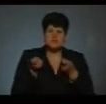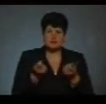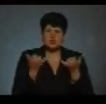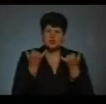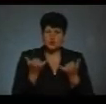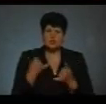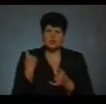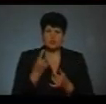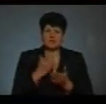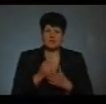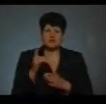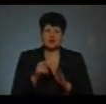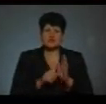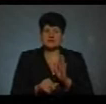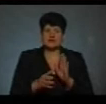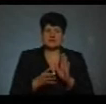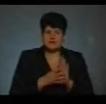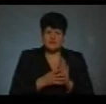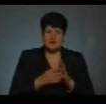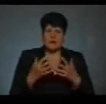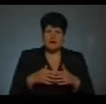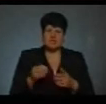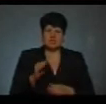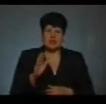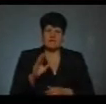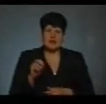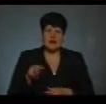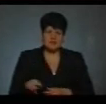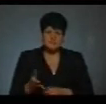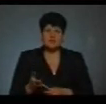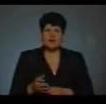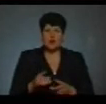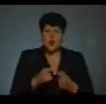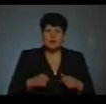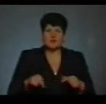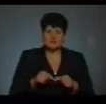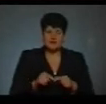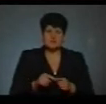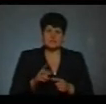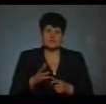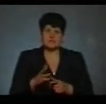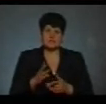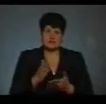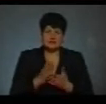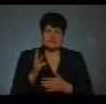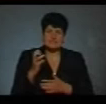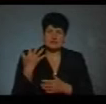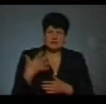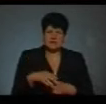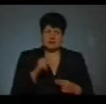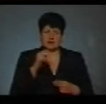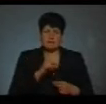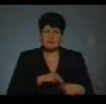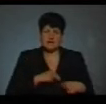в області є 169 апаратів ШВЛ, розповів Володимир Богайчук. В організації «Бавар Юкрейн» є 350 працівників та